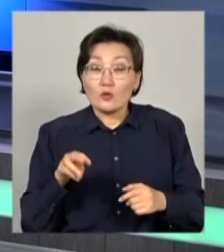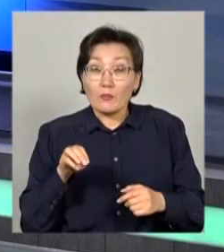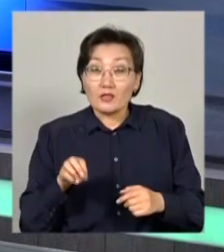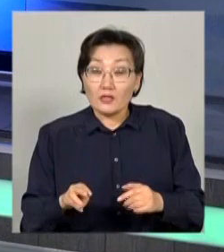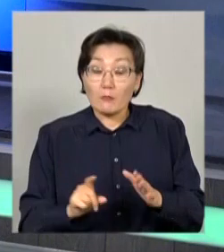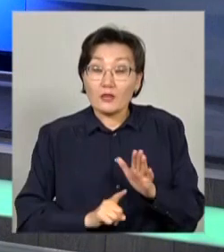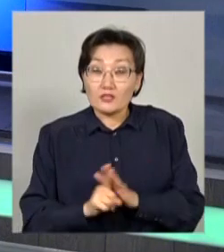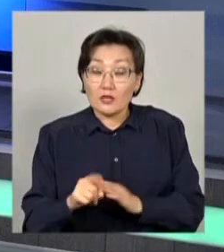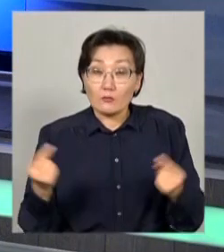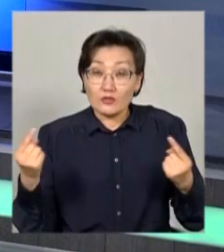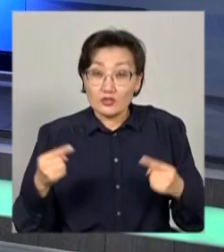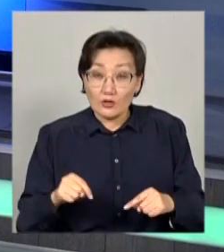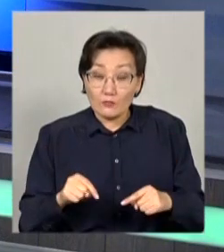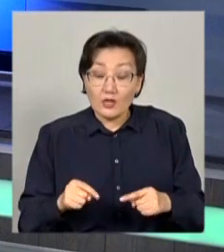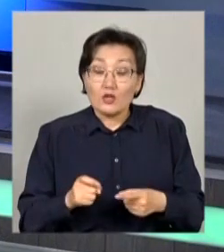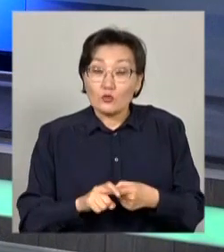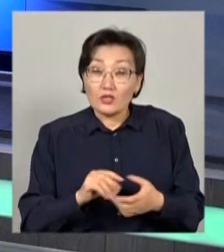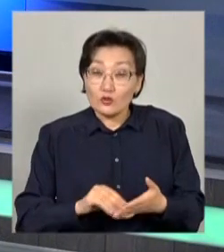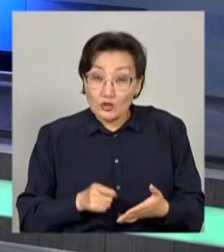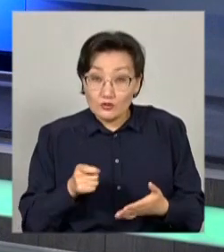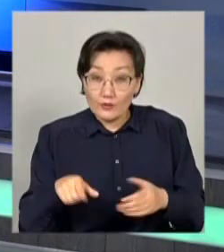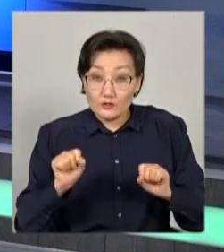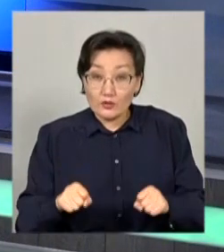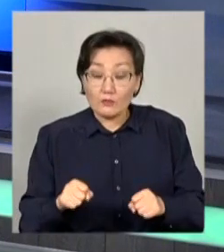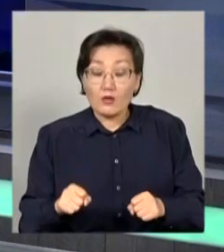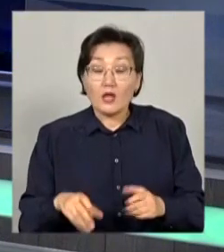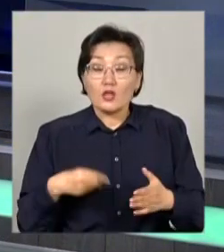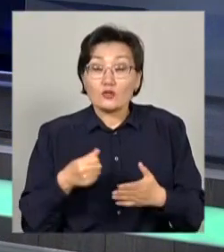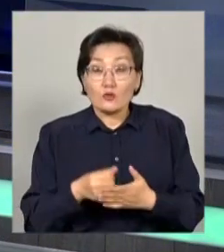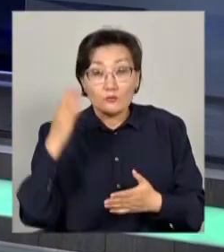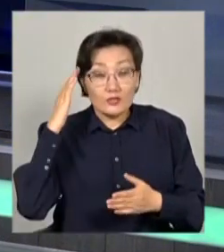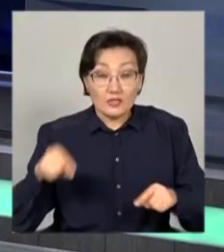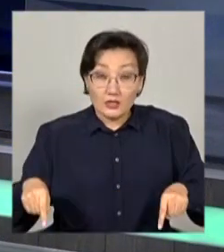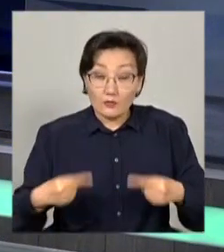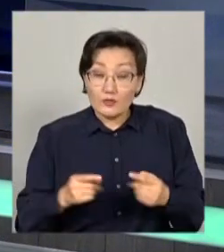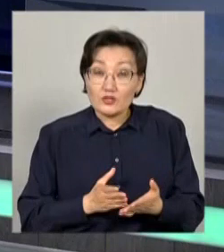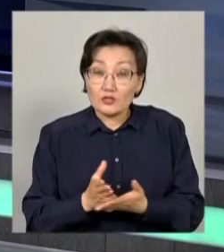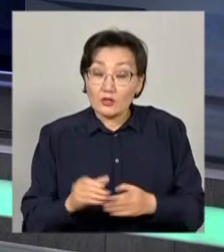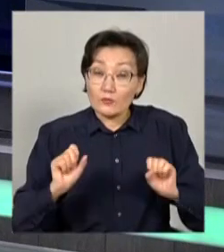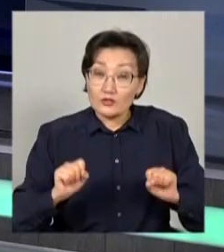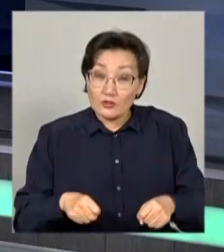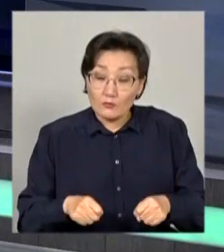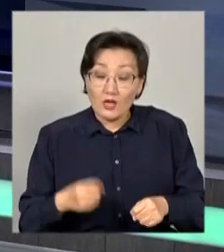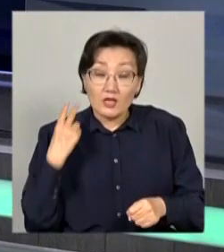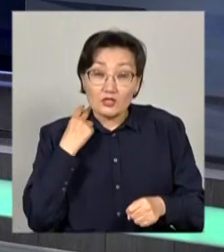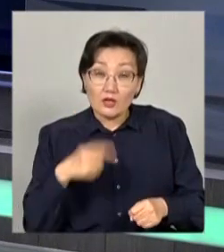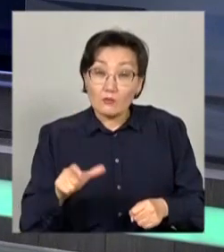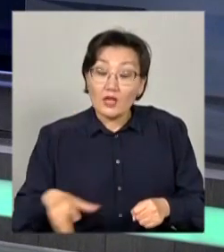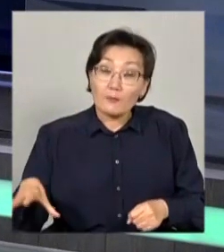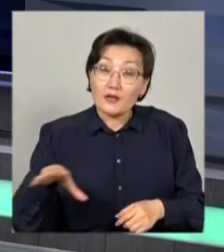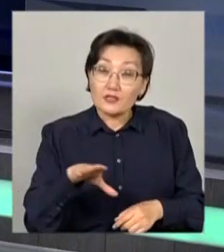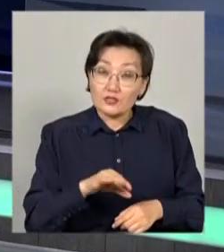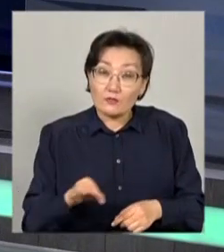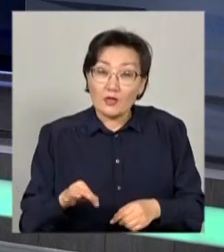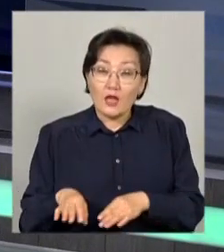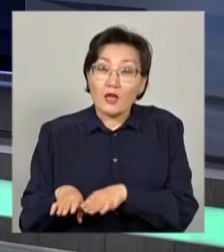бастап банкроттыққа өтініш бере алады. Бірақ төлем қабілетін қалпына келтіруге бағытталған мүмкіндікке борышкерлердің барлығы